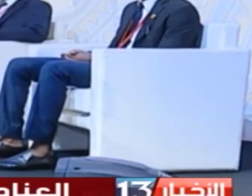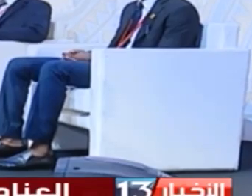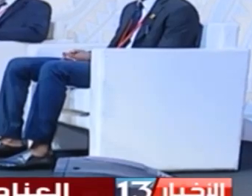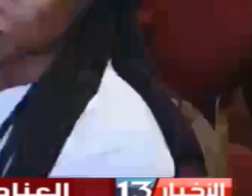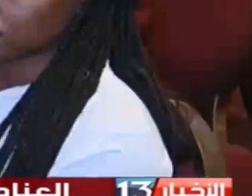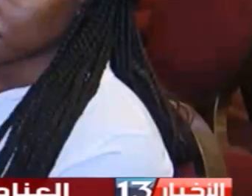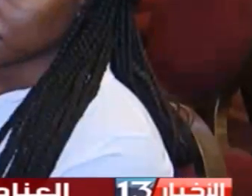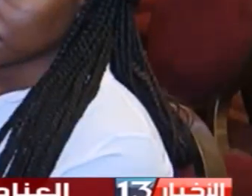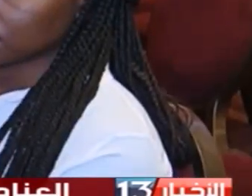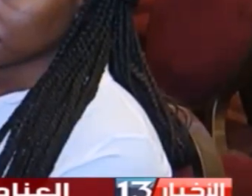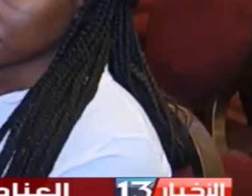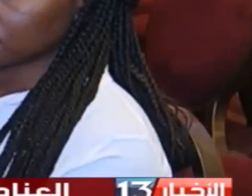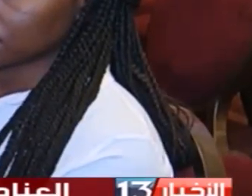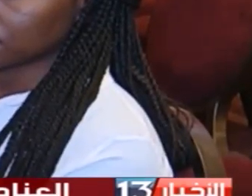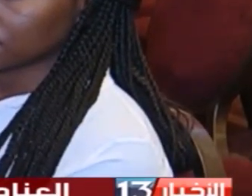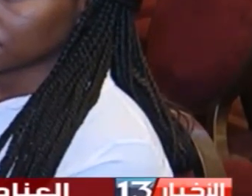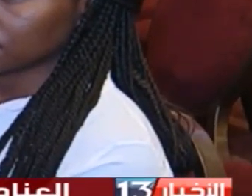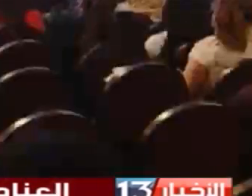الاداريه وظروف